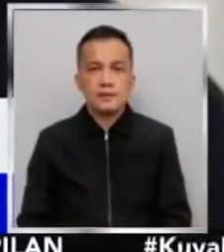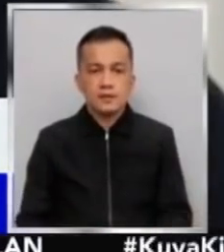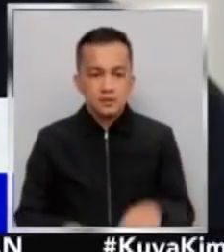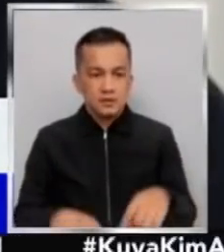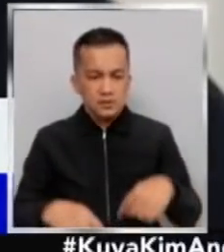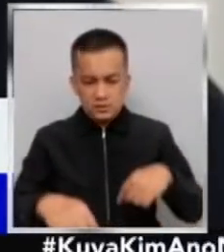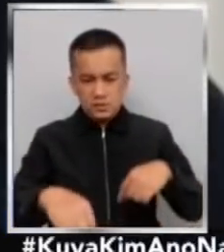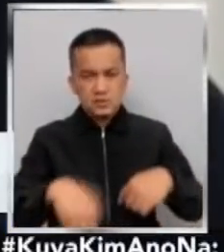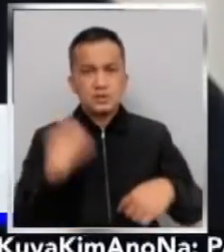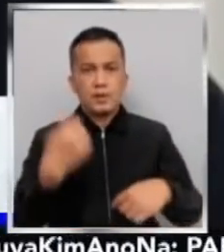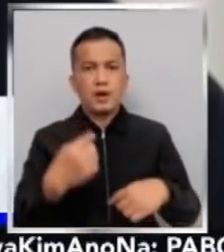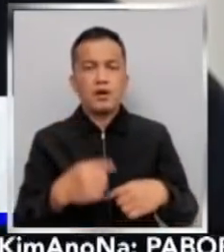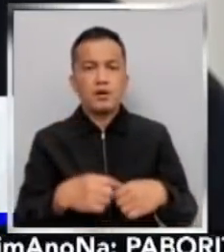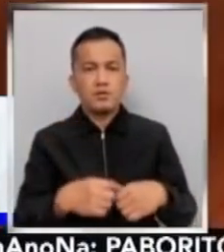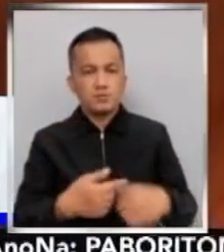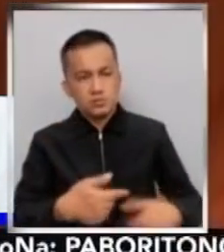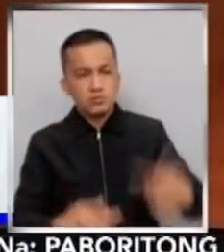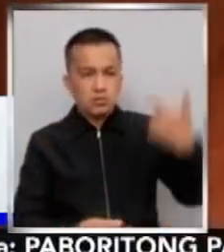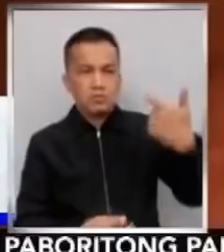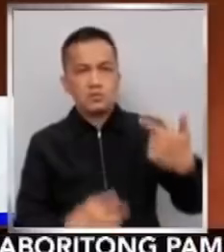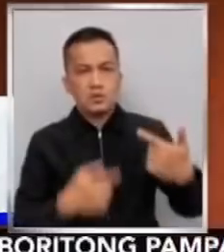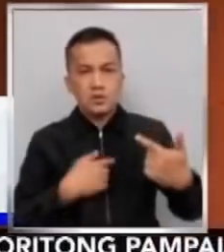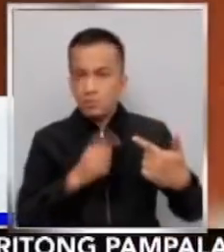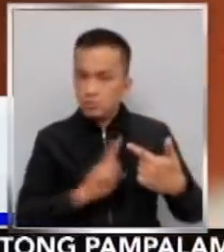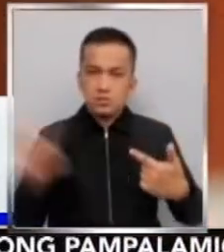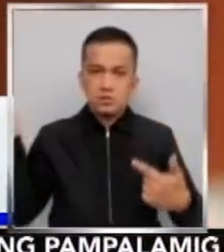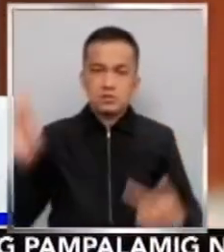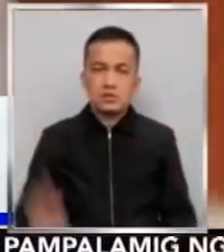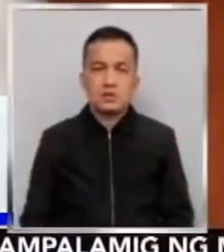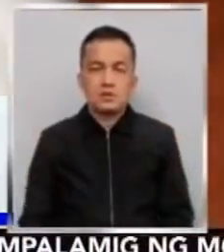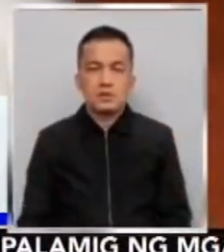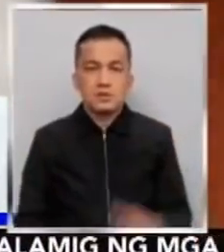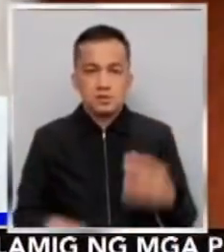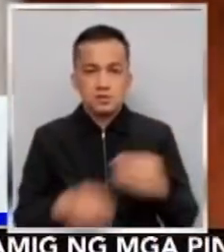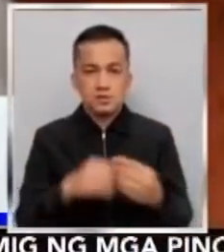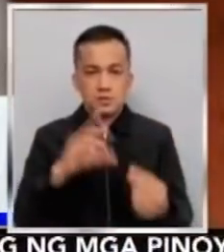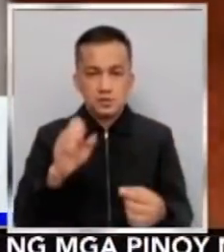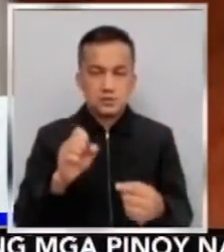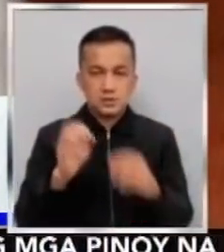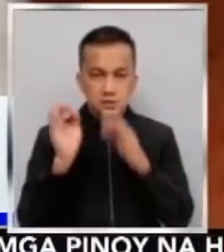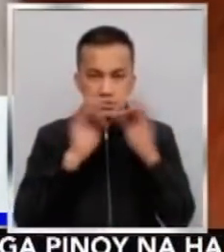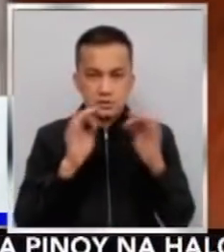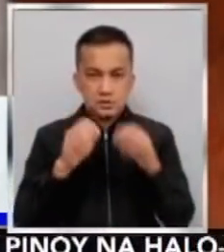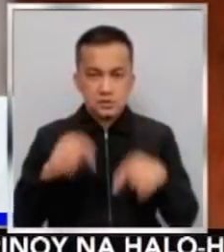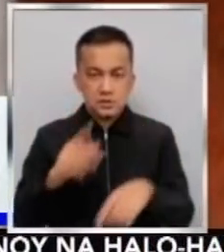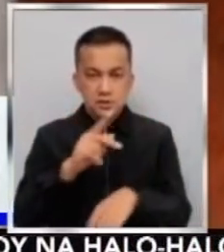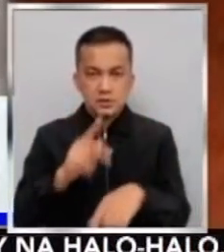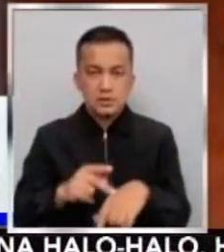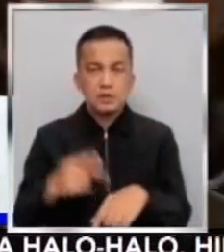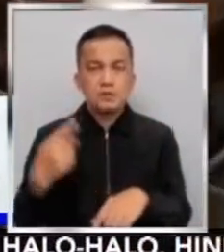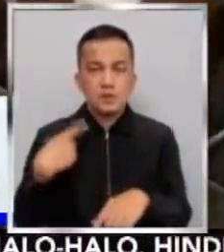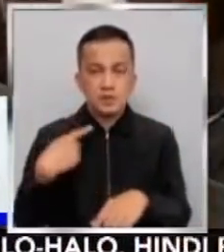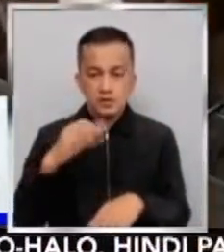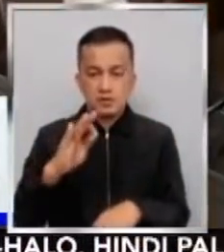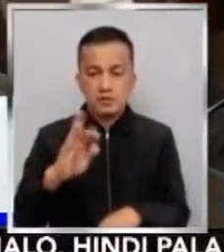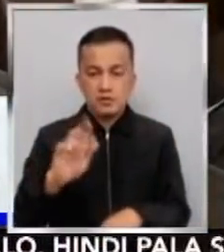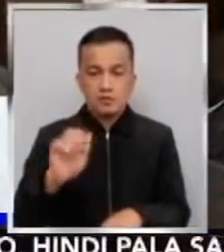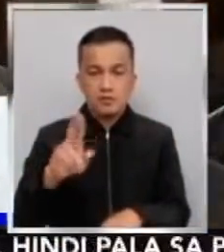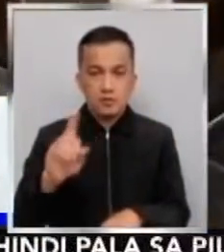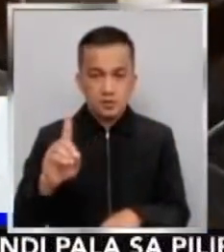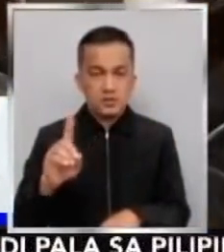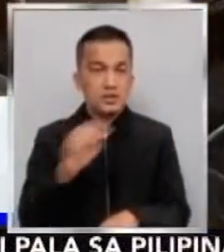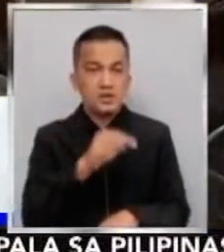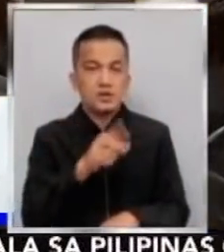tinutukan niya ako ng baril, nakatakbo lang talaga ako. Bukod sa kaso ng illegal na droga dito sa bansa, may kasong fraud din daw ang suspect sa UK. Okay. Kaya umano